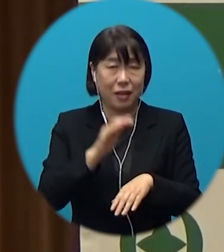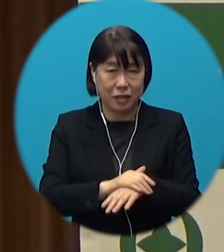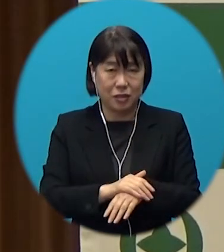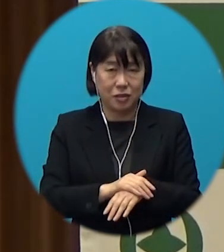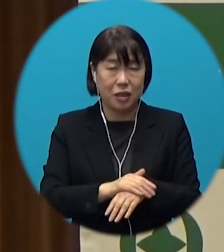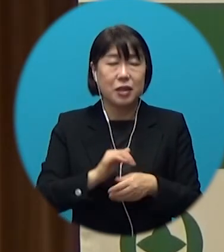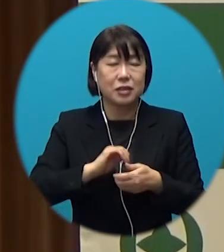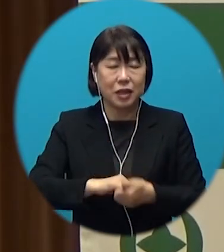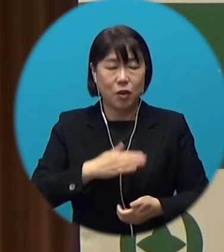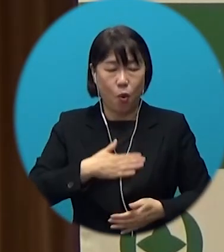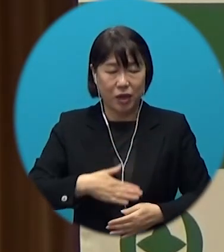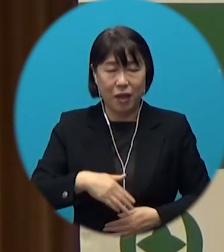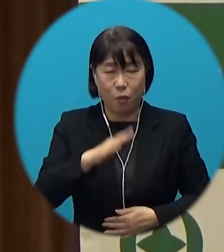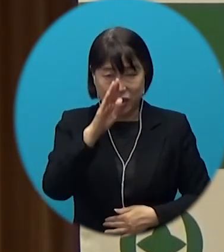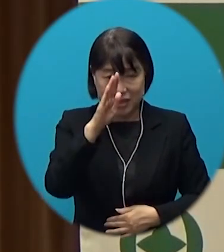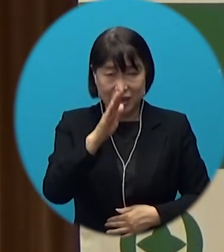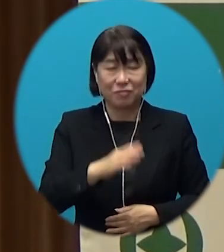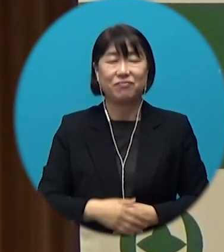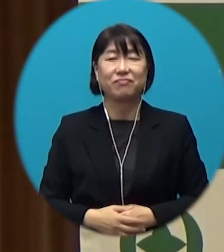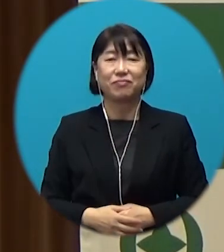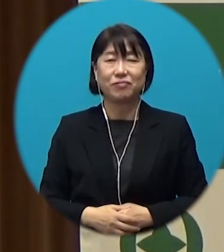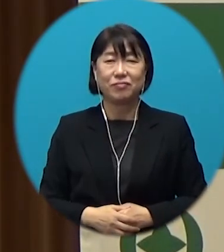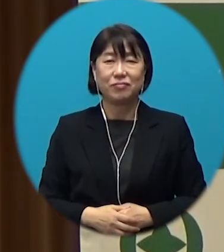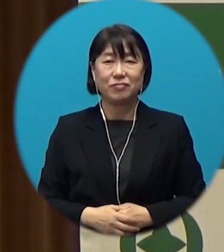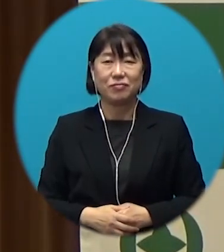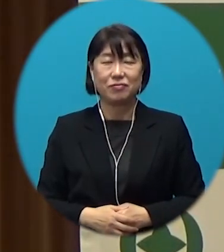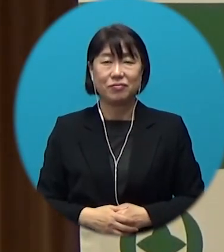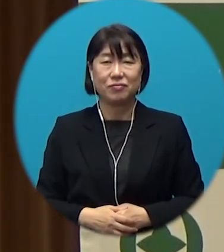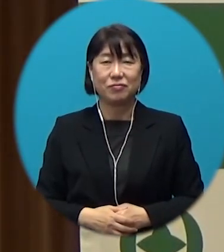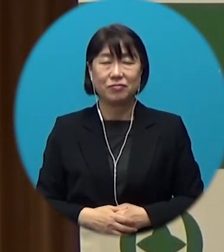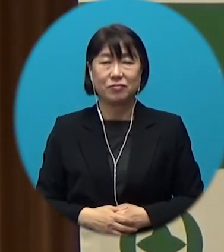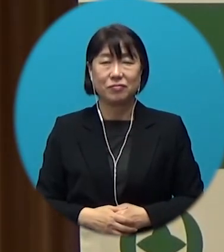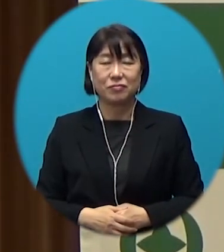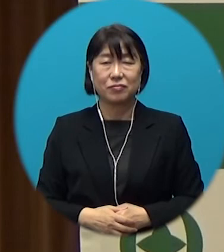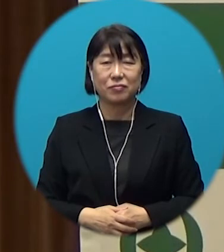解をいただきたいというふうに思っています。 ありがとうございます。他にご質